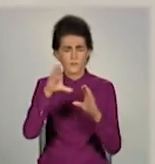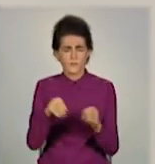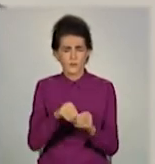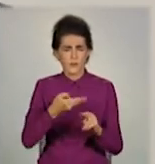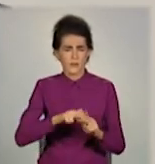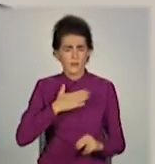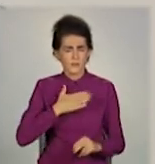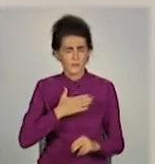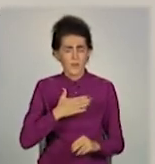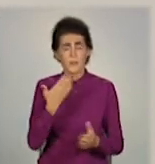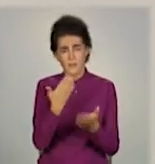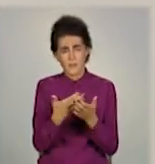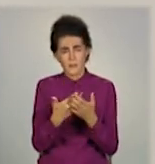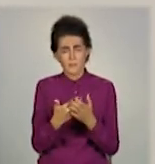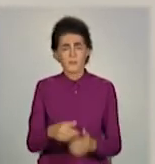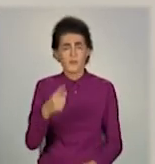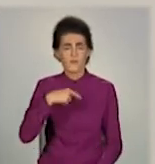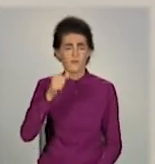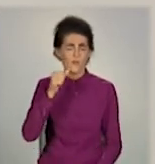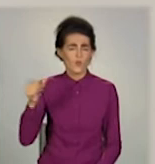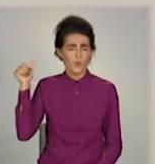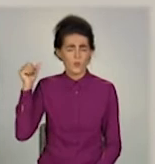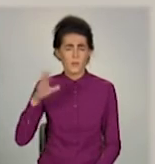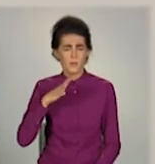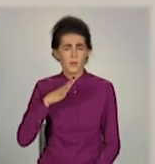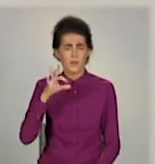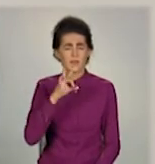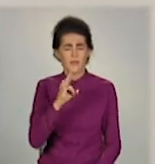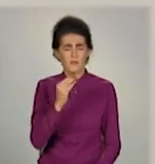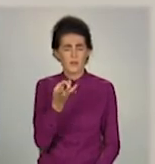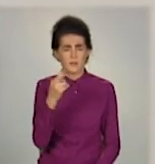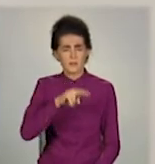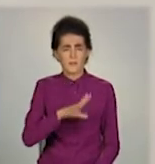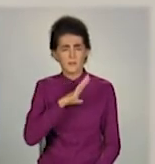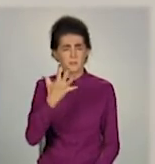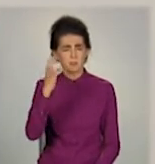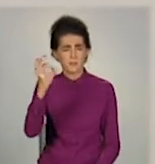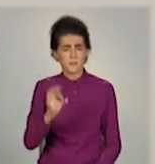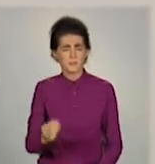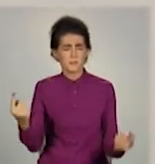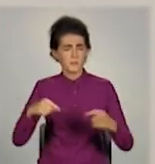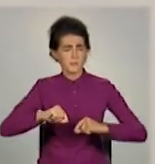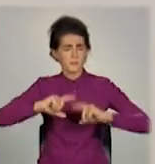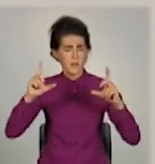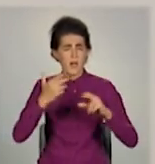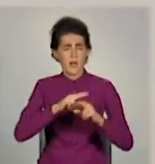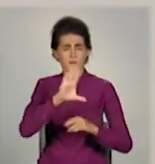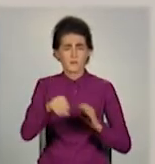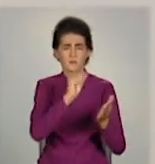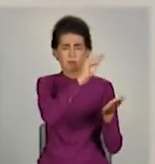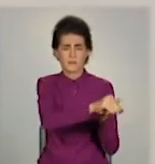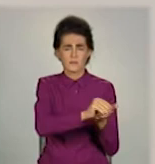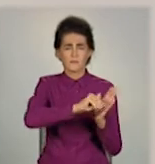вартість активів. Ну, наприклад, минулого року інфляція складала 5%, а ставки за депозитами в